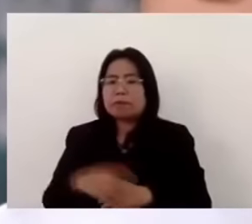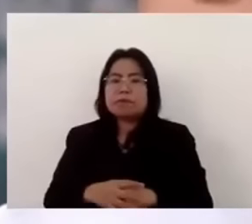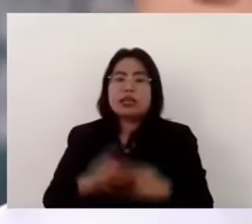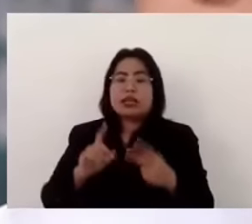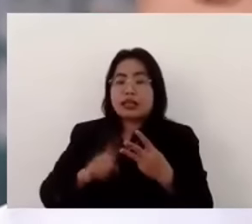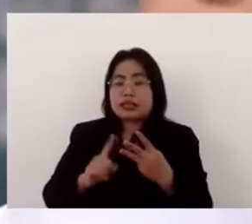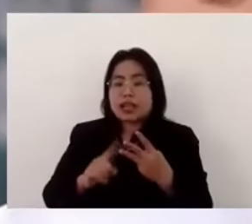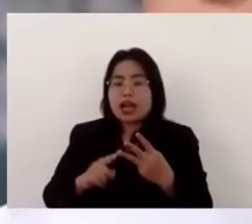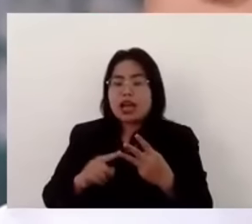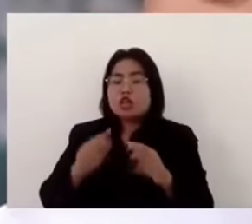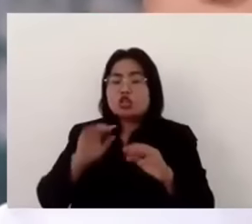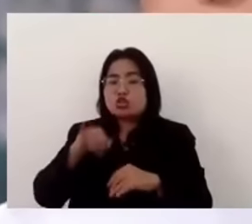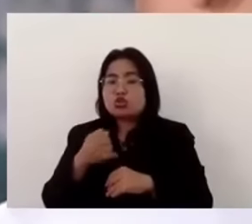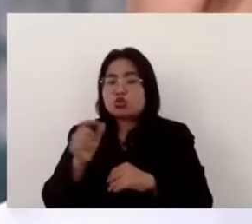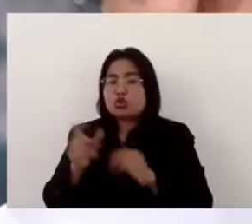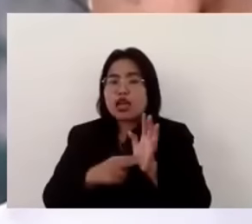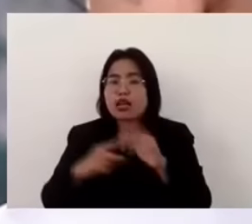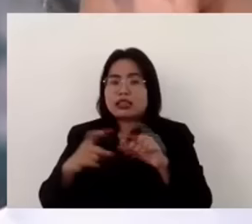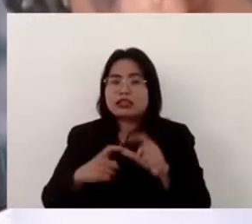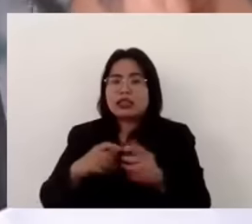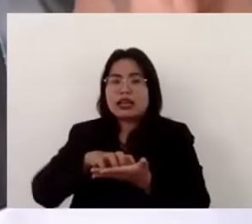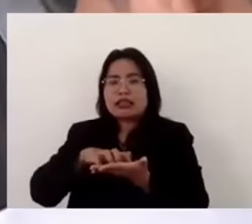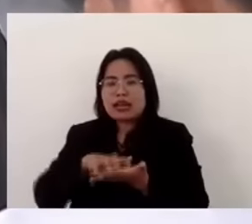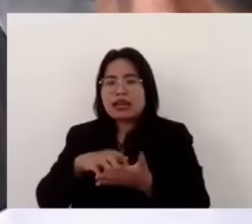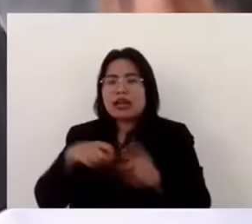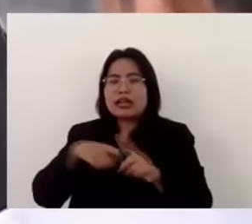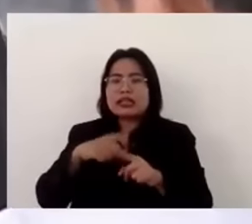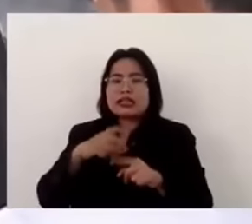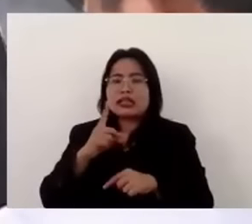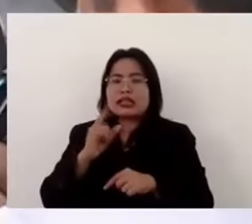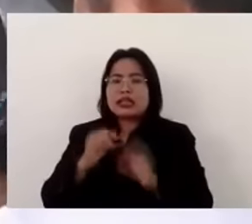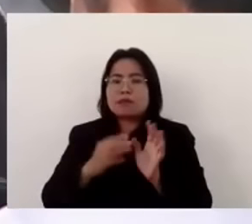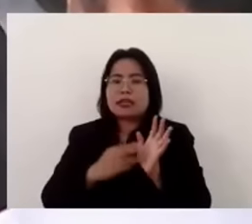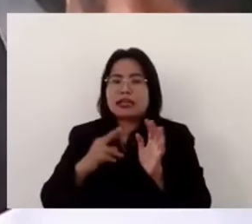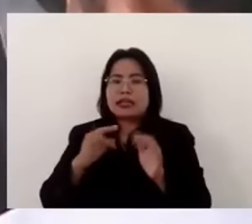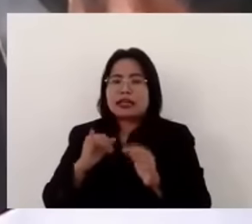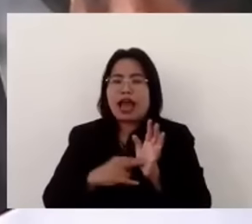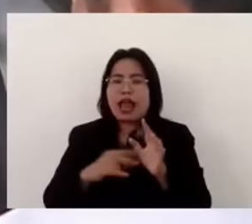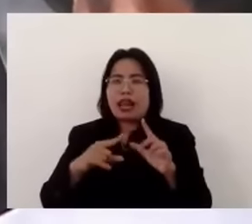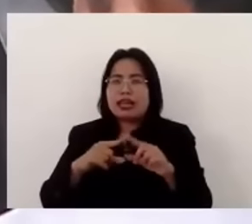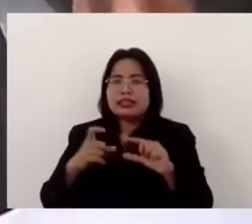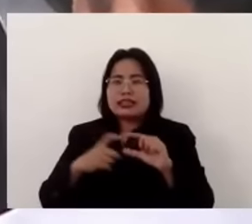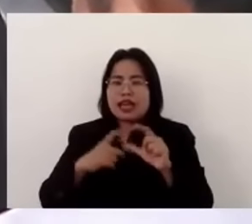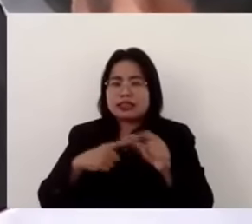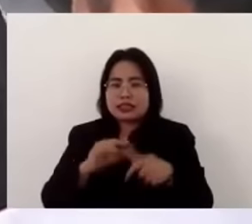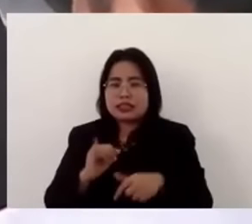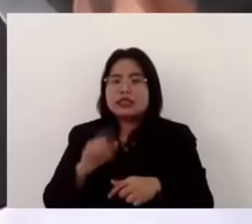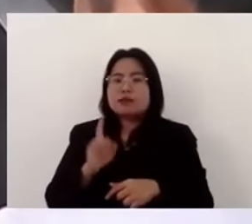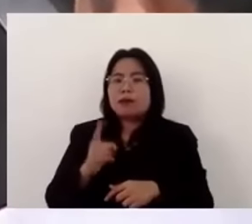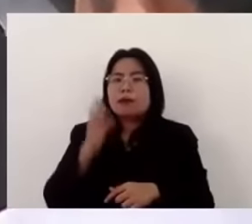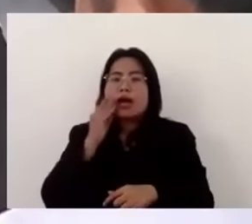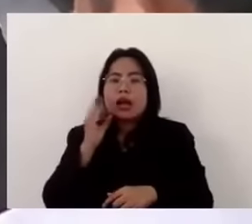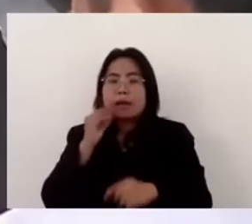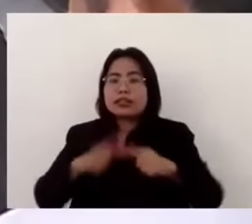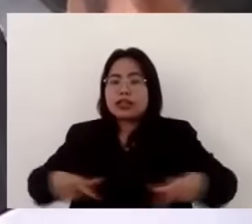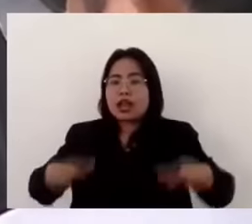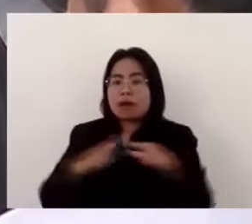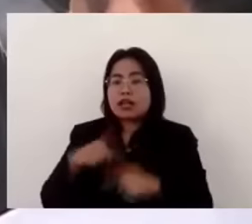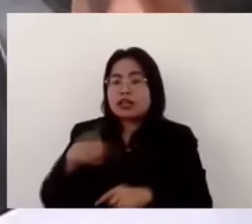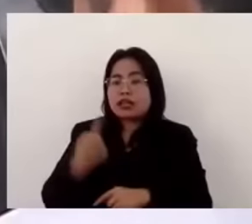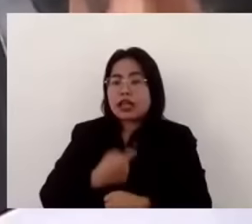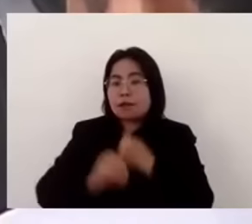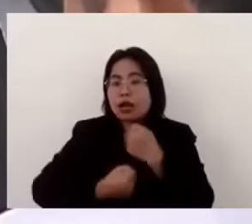jurnalis ini rentan sekali dikriminalisasi Pak dikriminalisasi oleh EE Ini pengalaman kami di lapangan ketika kami melakukan sebuah